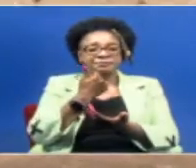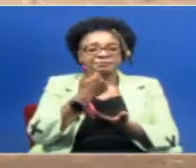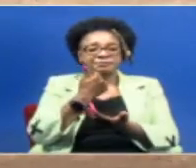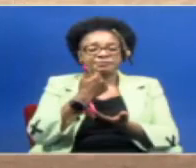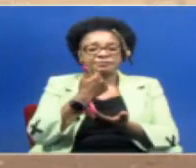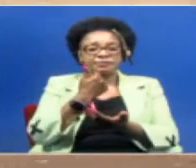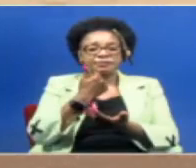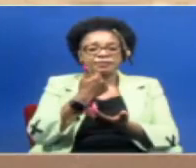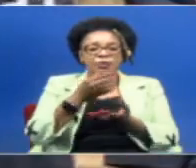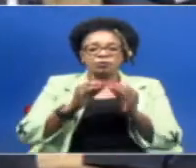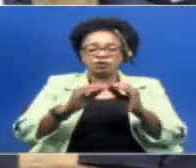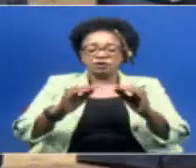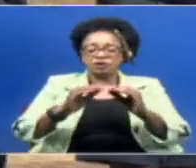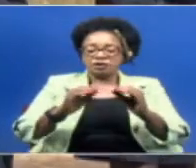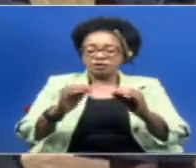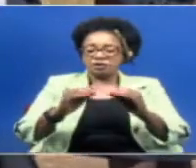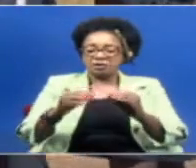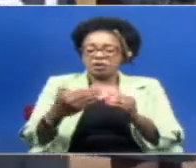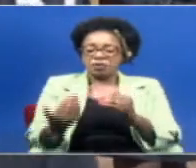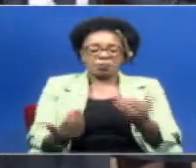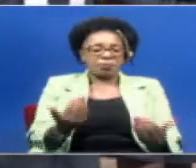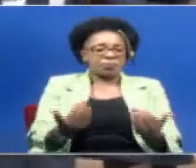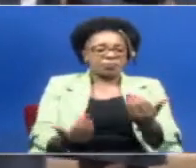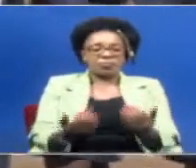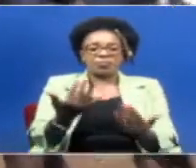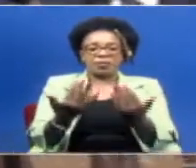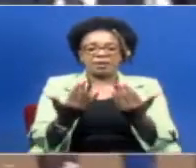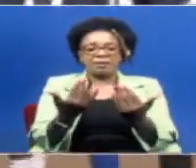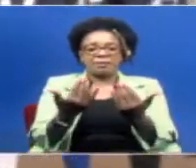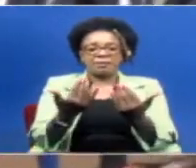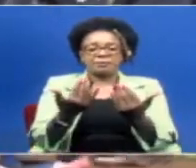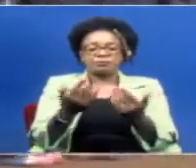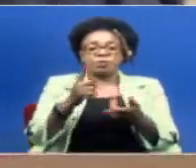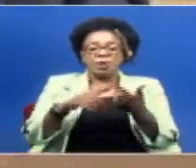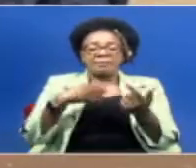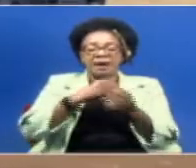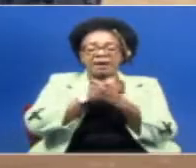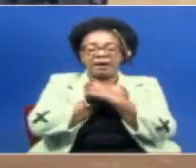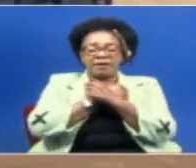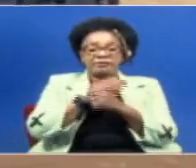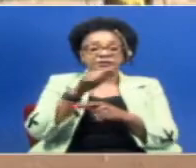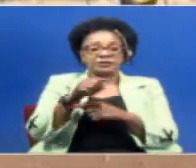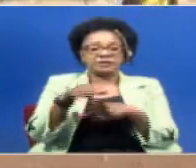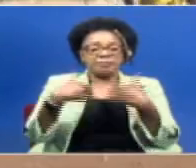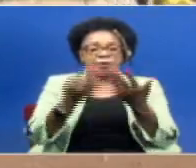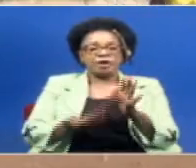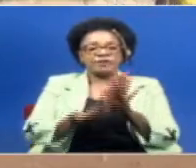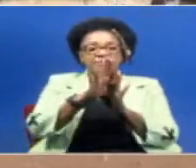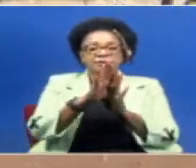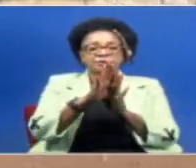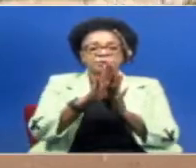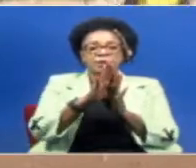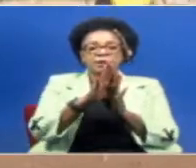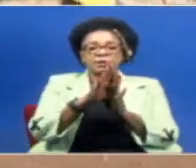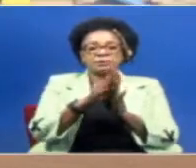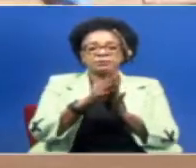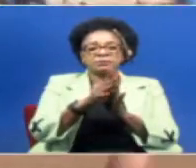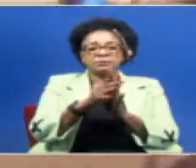Kuwakuza wanasoka wanaoibuka. What I love about this stage is all about development. Yeah? So you just have